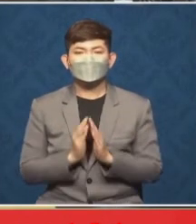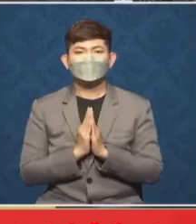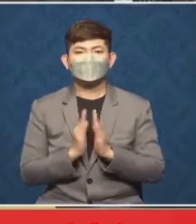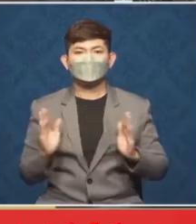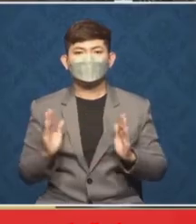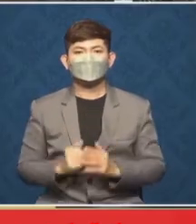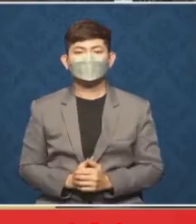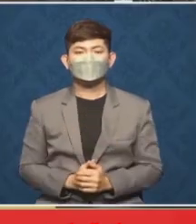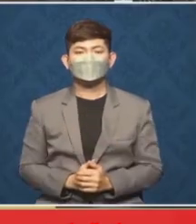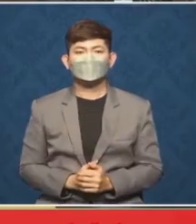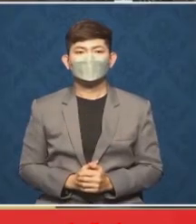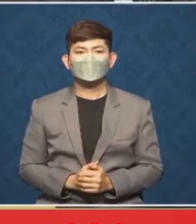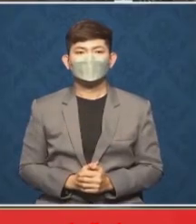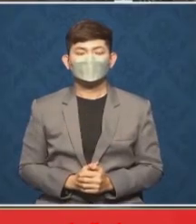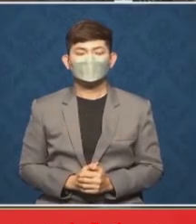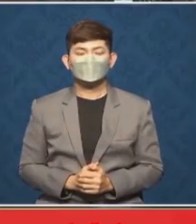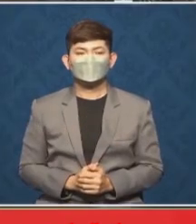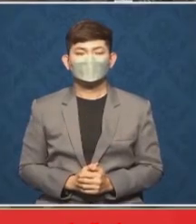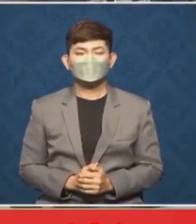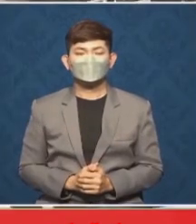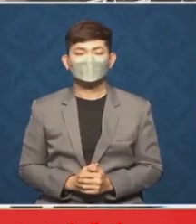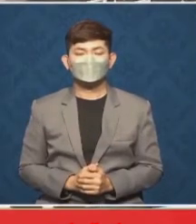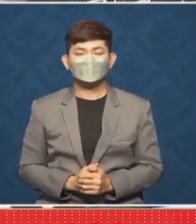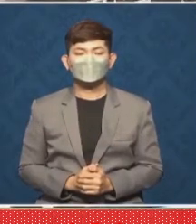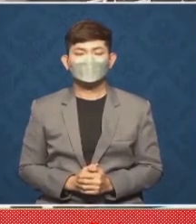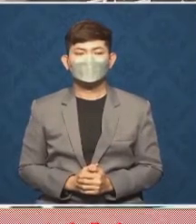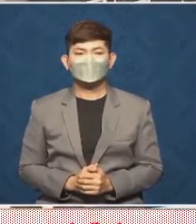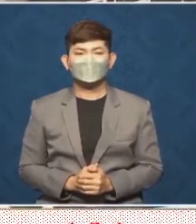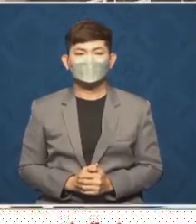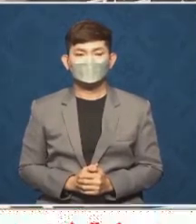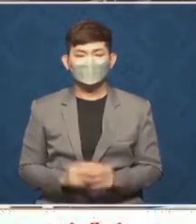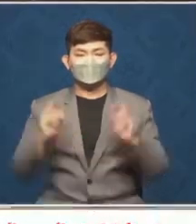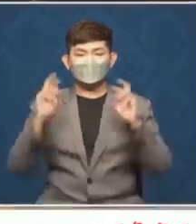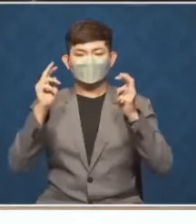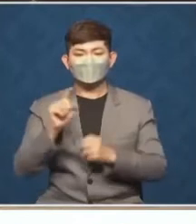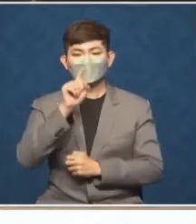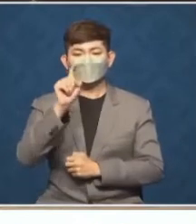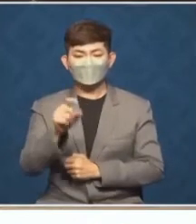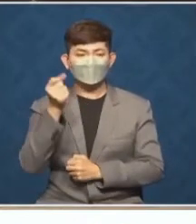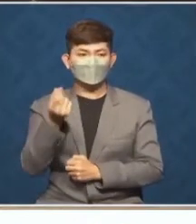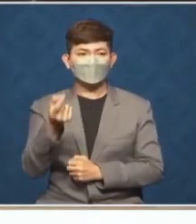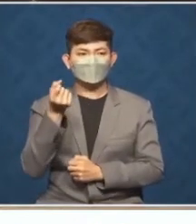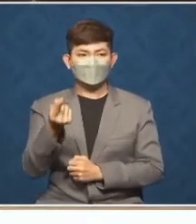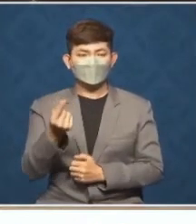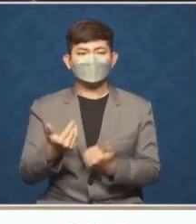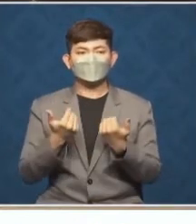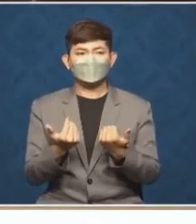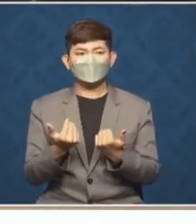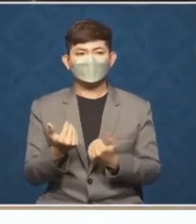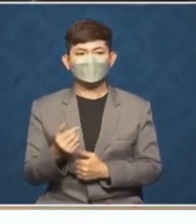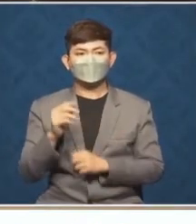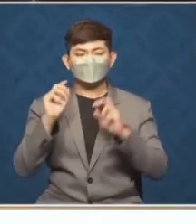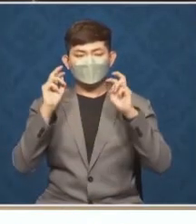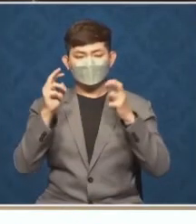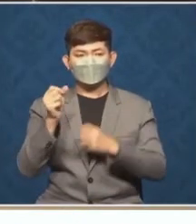าน ครับเนื่องจากกระทู้ถามสดมันเป็นกระทู้ถามสดจริงๆนะครับ